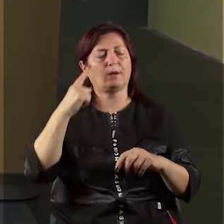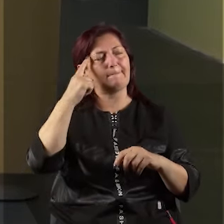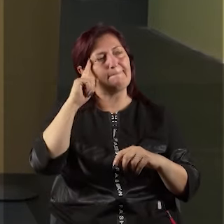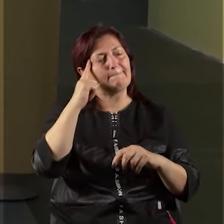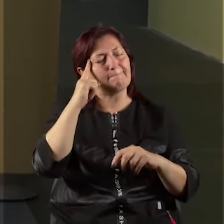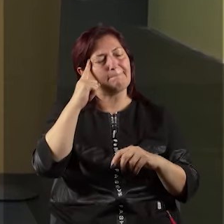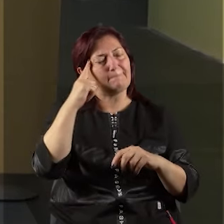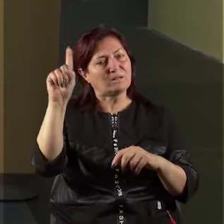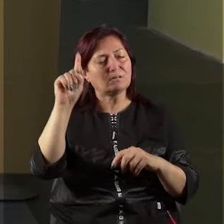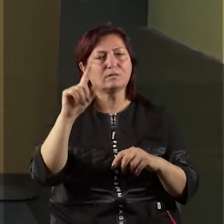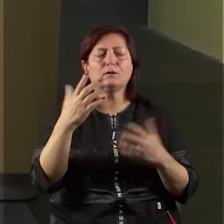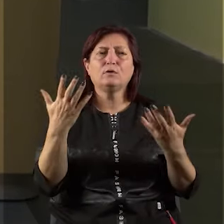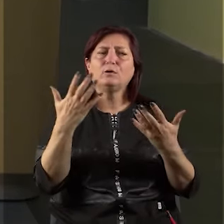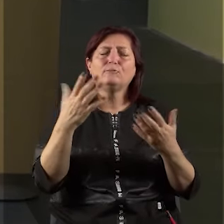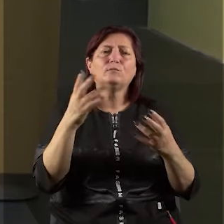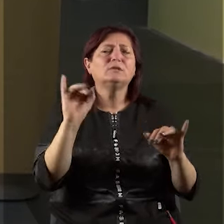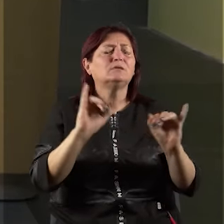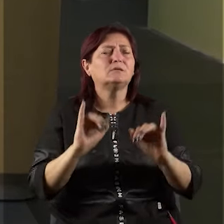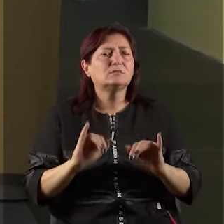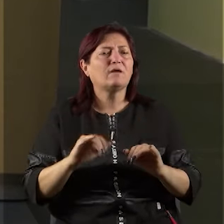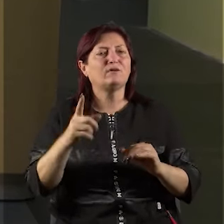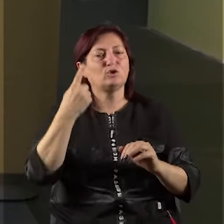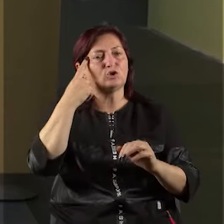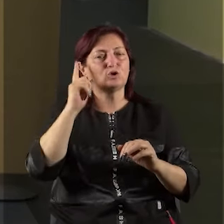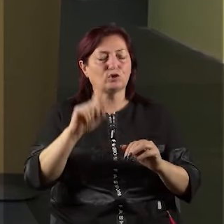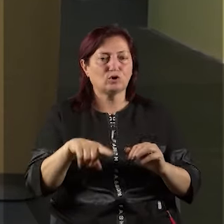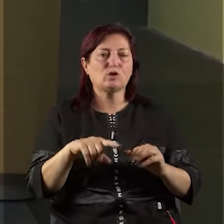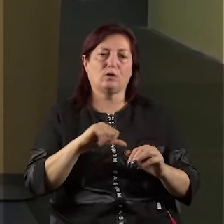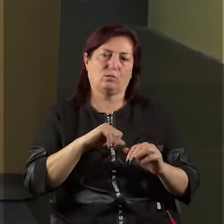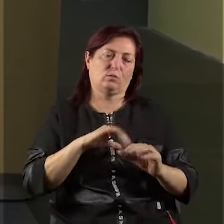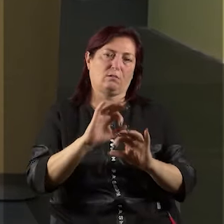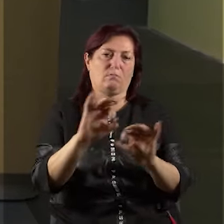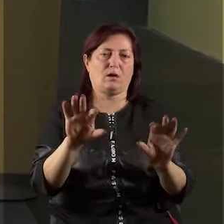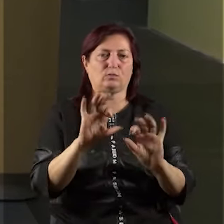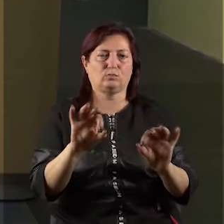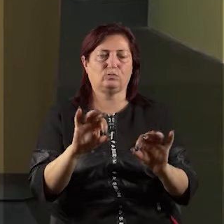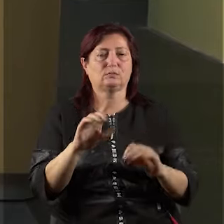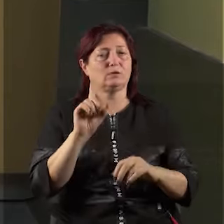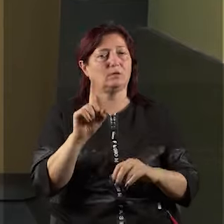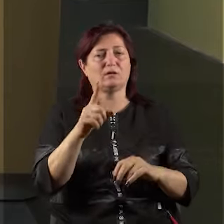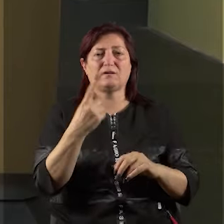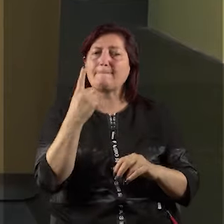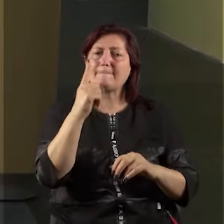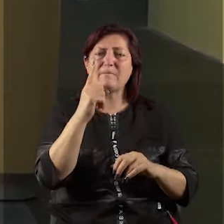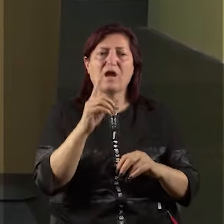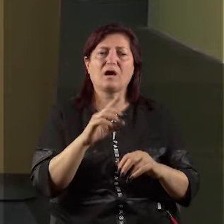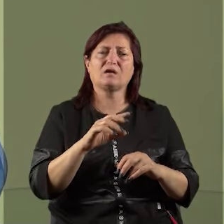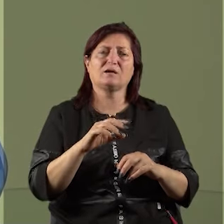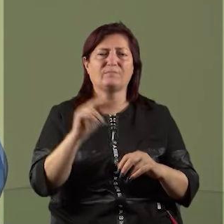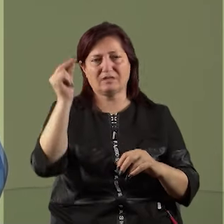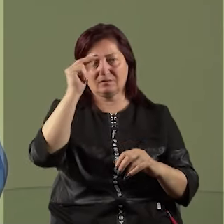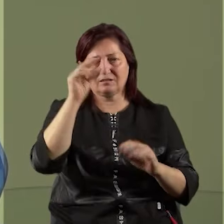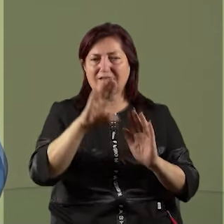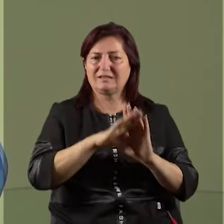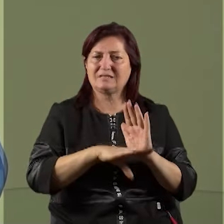մտքեր, եզրահանգումներ իրենց ճանաչողությունը մատուցեն։ Լավ, բայց դա միակը չի, որ միակ կրթական ծրագիրը չի,